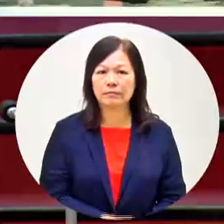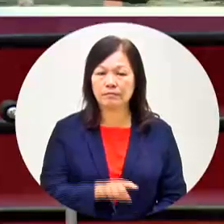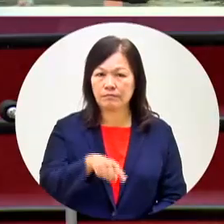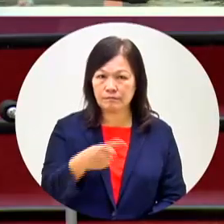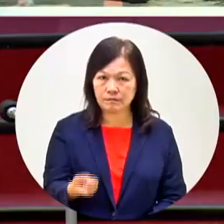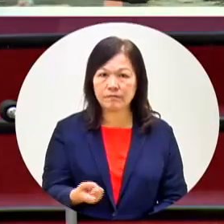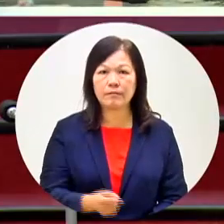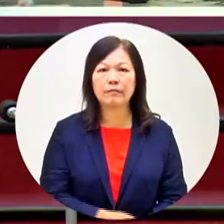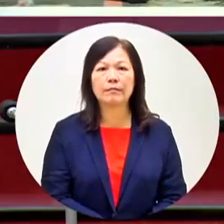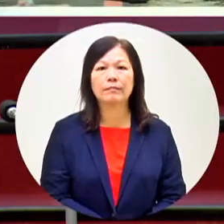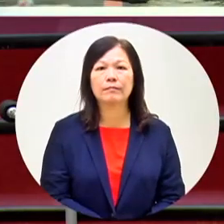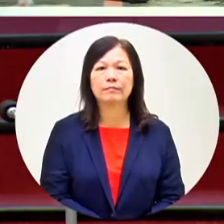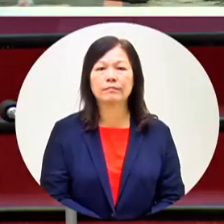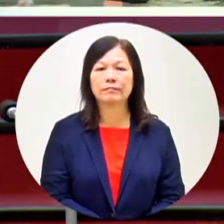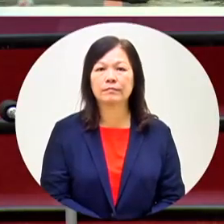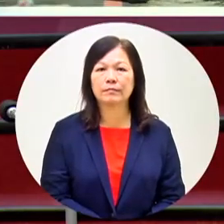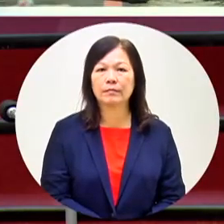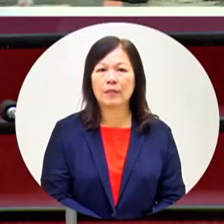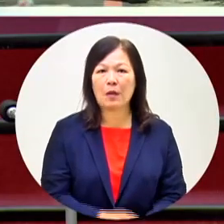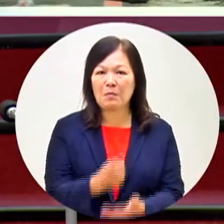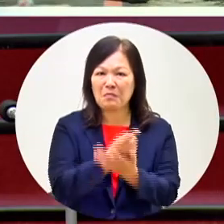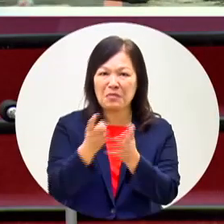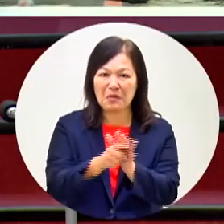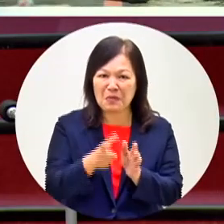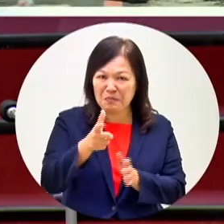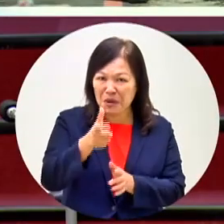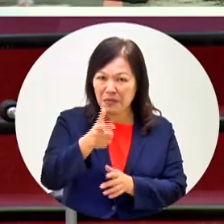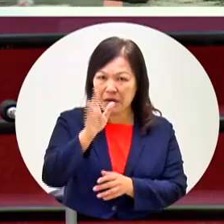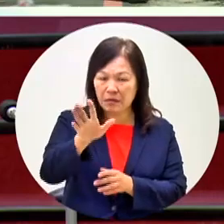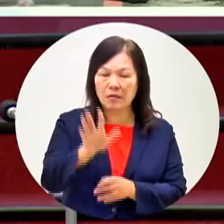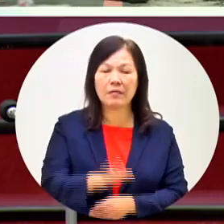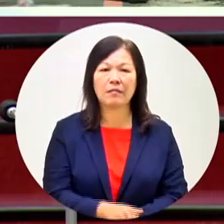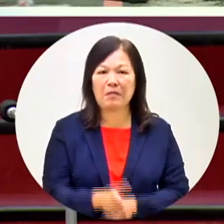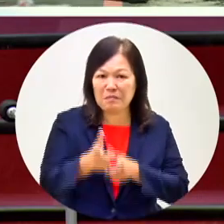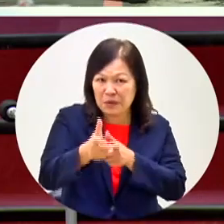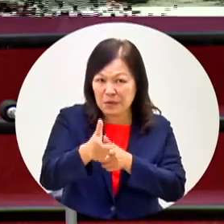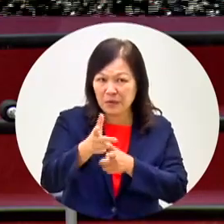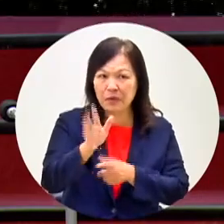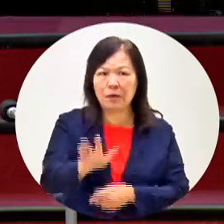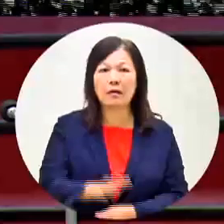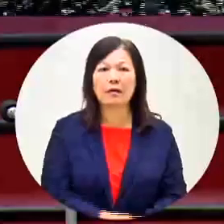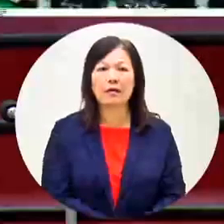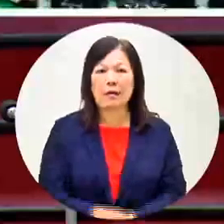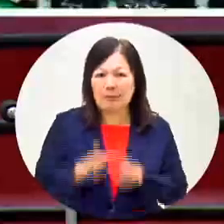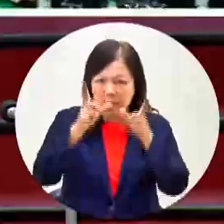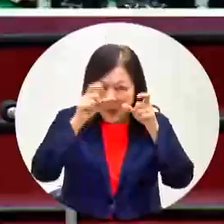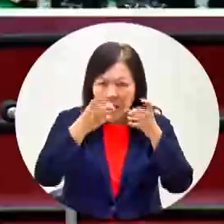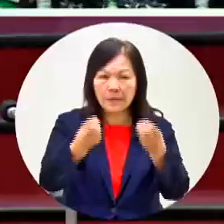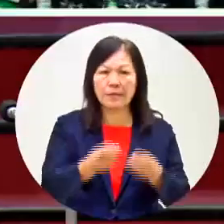拢这些个手枪，够枪王枪啊哈。佫炸枪王枪无翕到尔，过来。